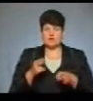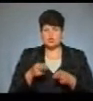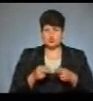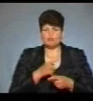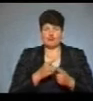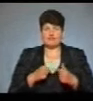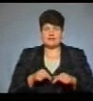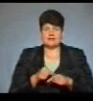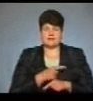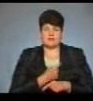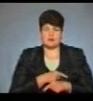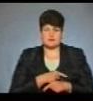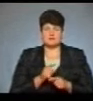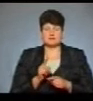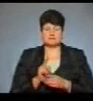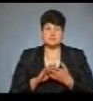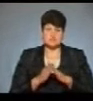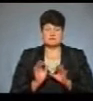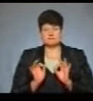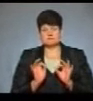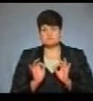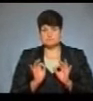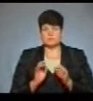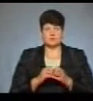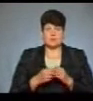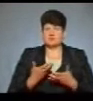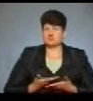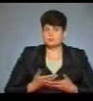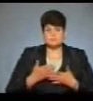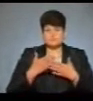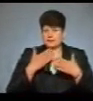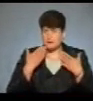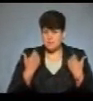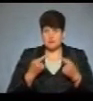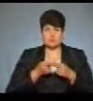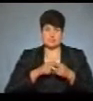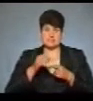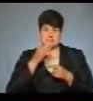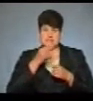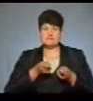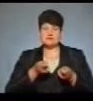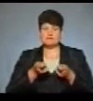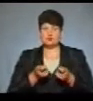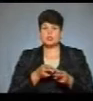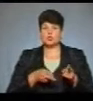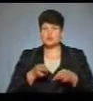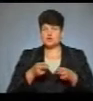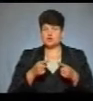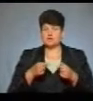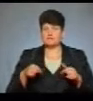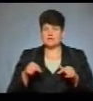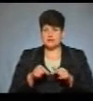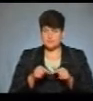районної лікарні. Стан його стабільний, загрози життю немає. Про це сьогодні повідомив завідувач хірургічного відділення Ігор